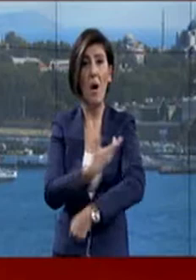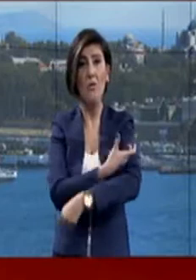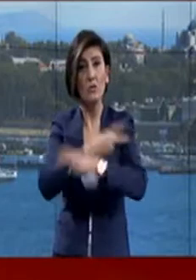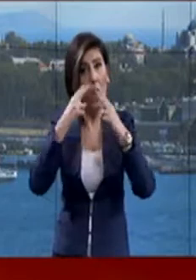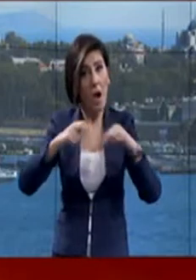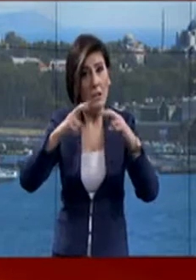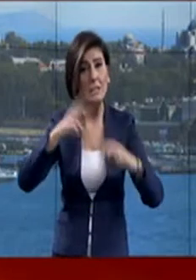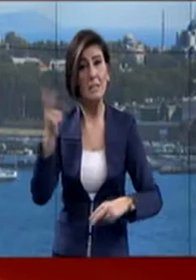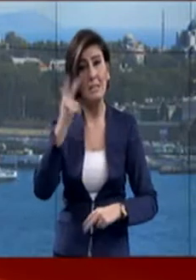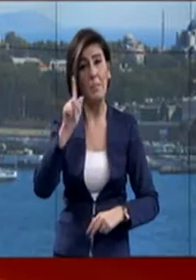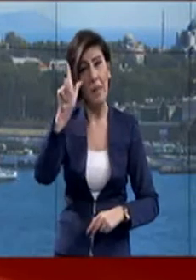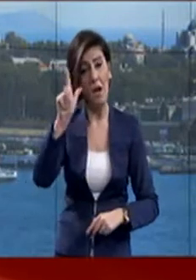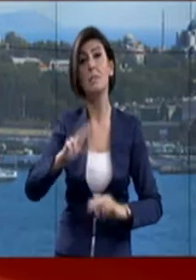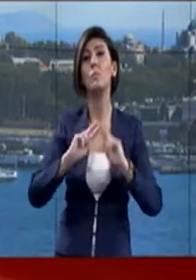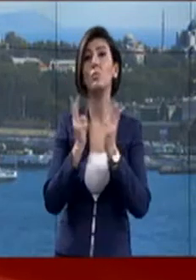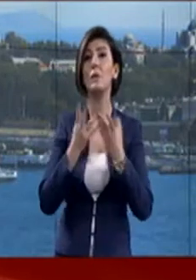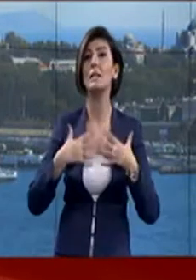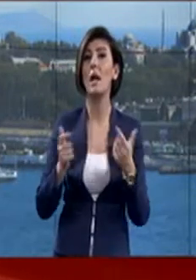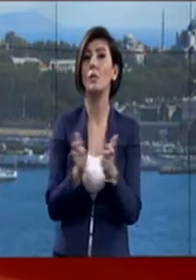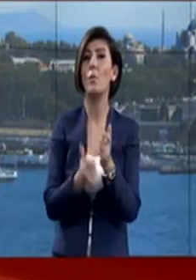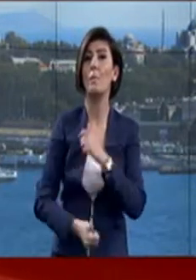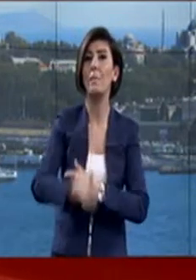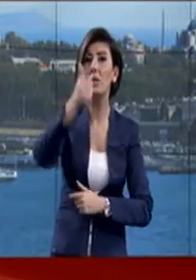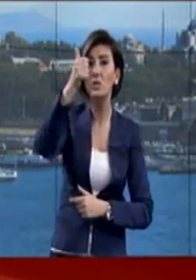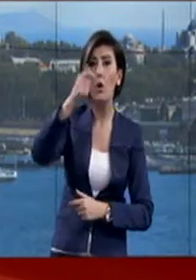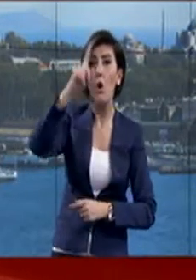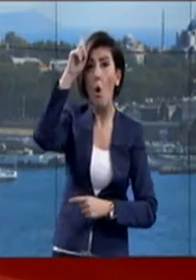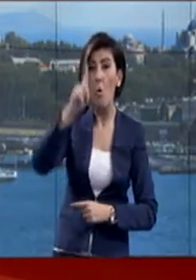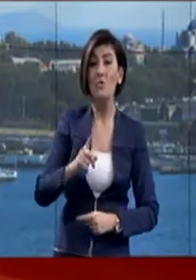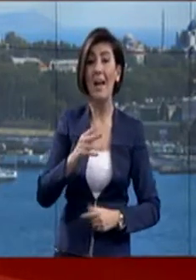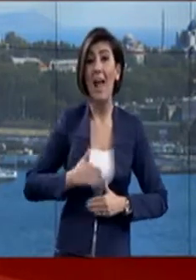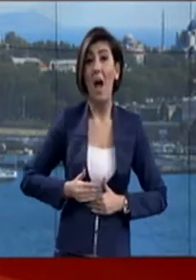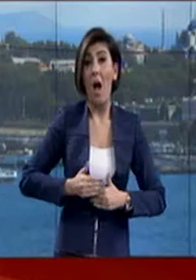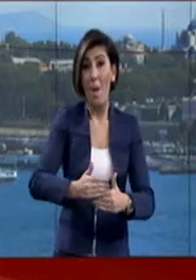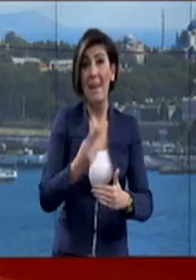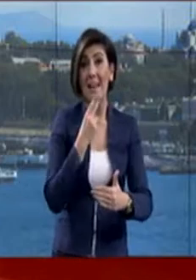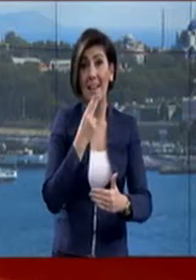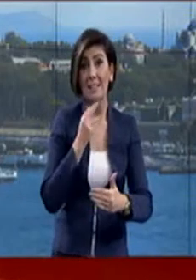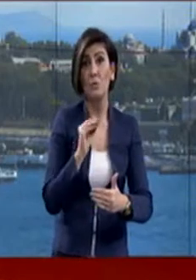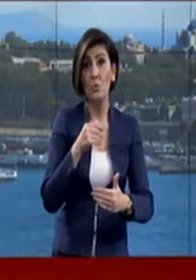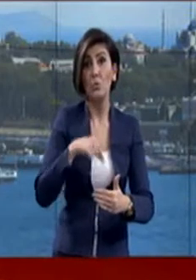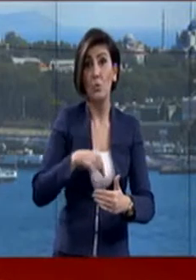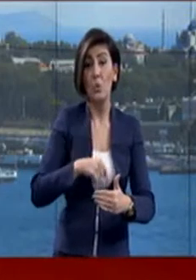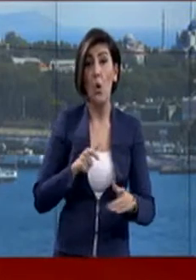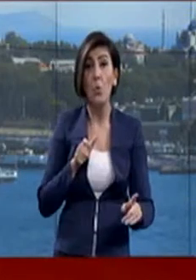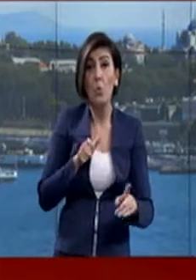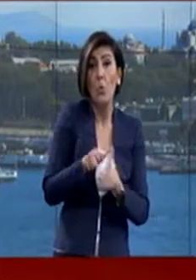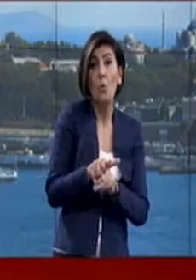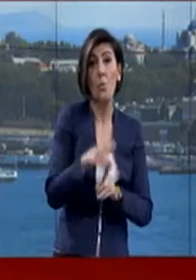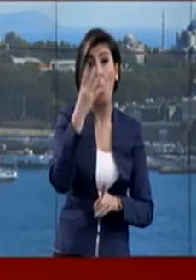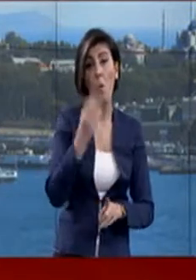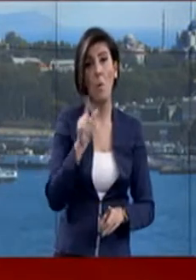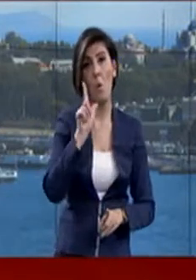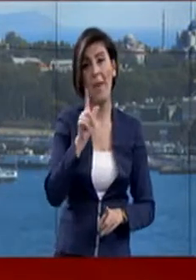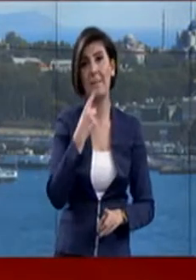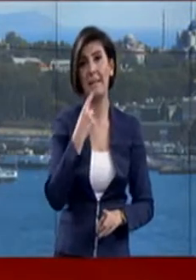hızlandırılmasını sağlayacak. Dünya Sağlık Örgütü Başkanı Margaret Chan, öncelikle hamile kadınlarla çocuklarını korumaya odaklanacaklarını